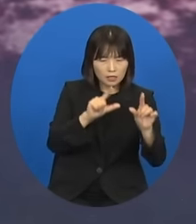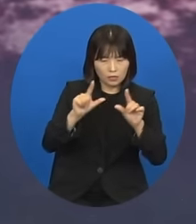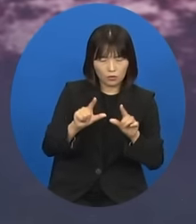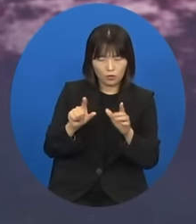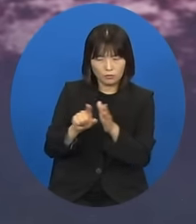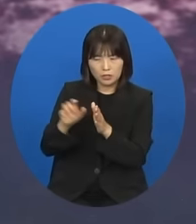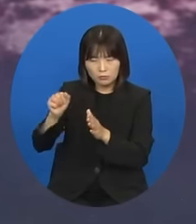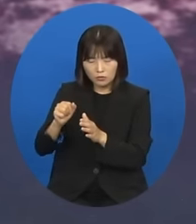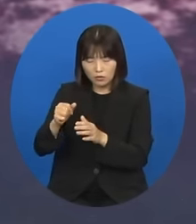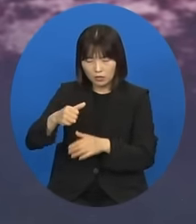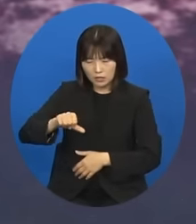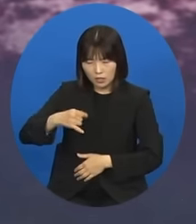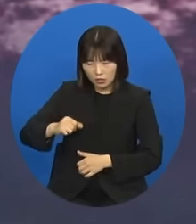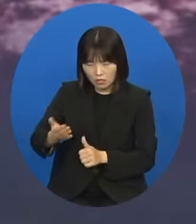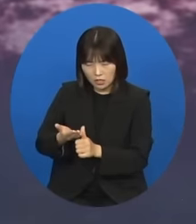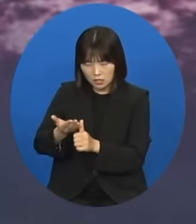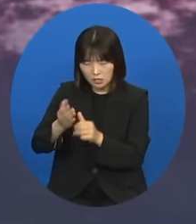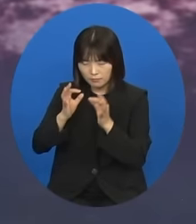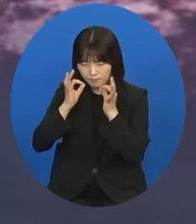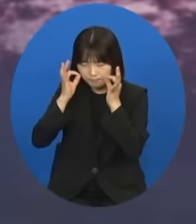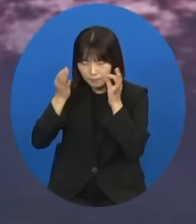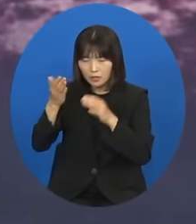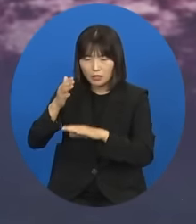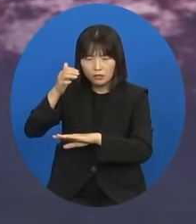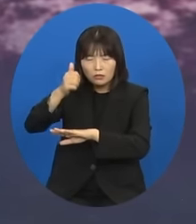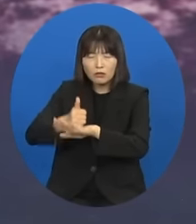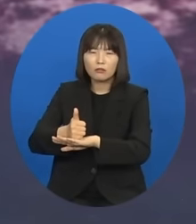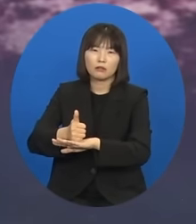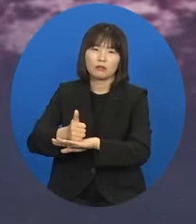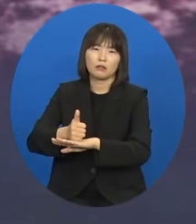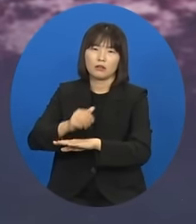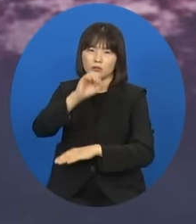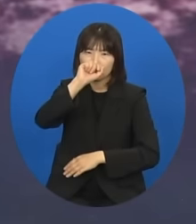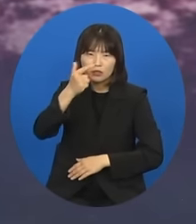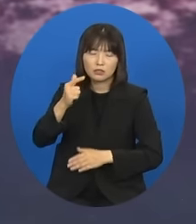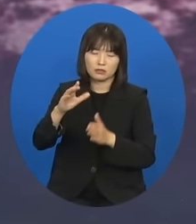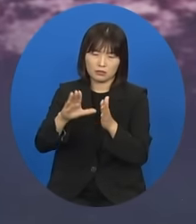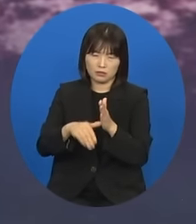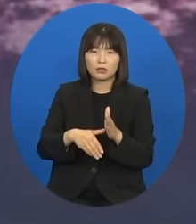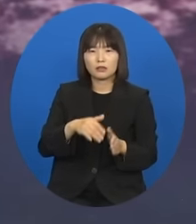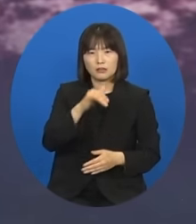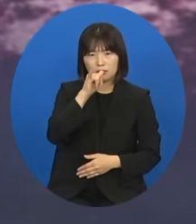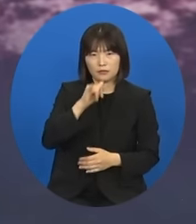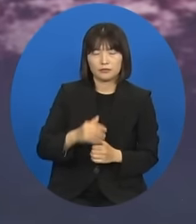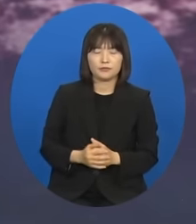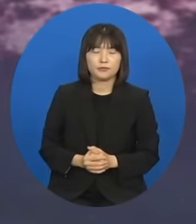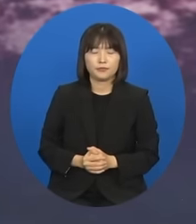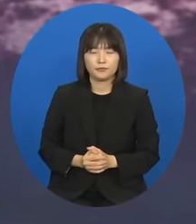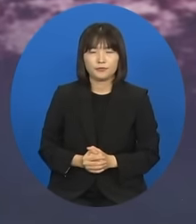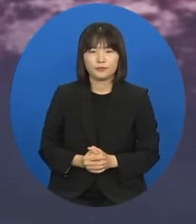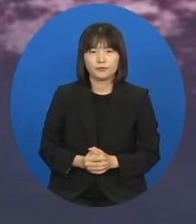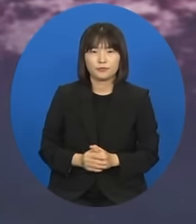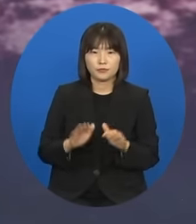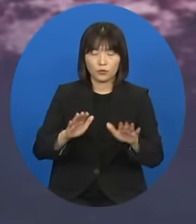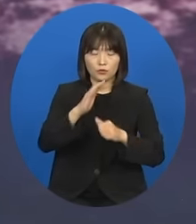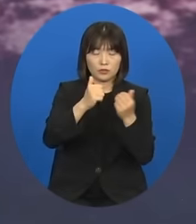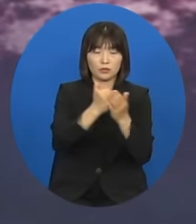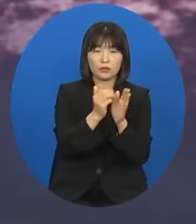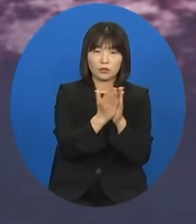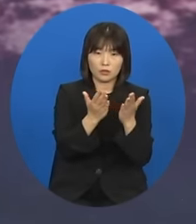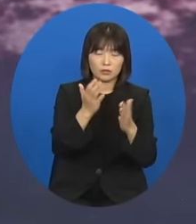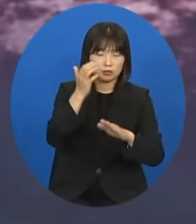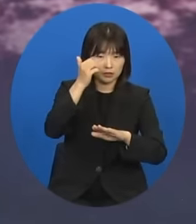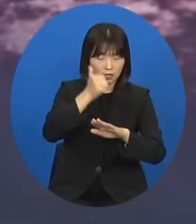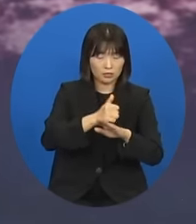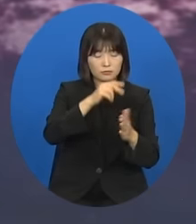키워보려고 했는데 결과가 좋지 못한 일들이 있어요 여러분 오늘 본문을 금 나중에